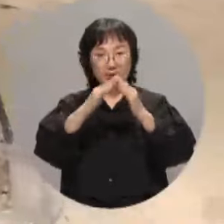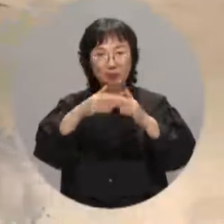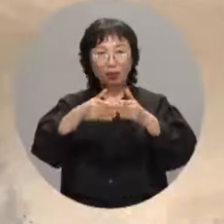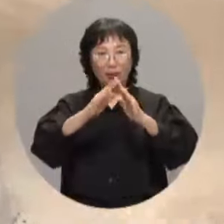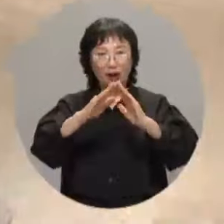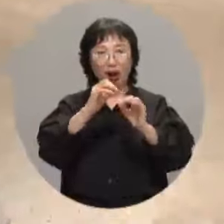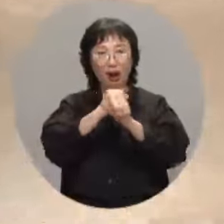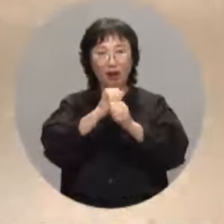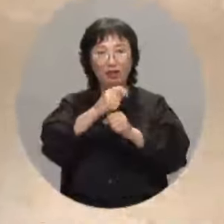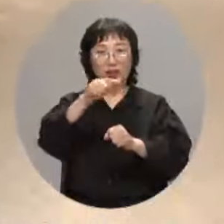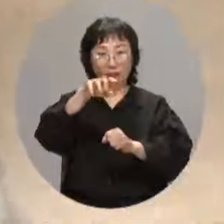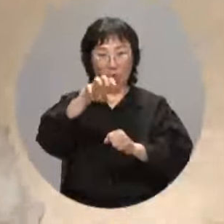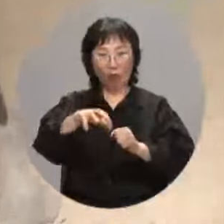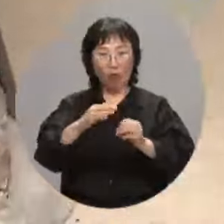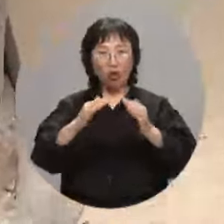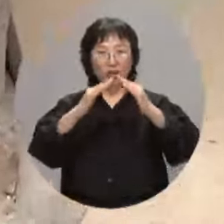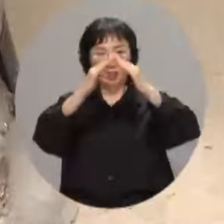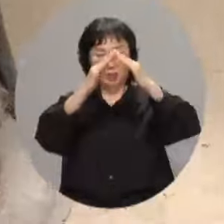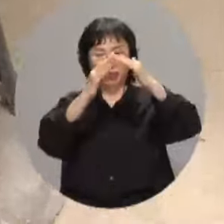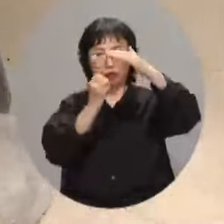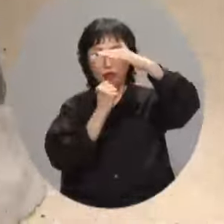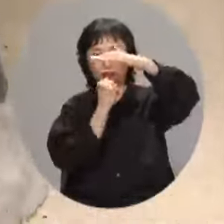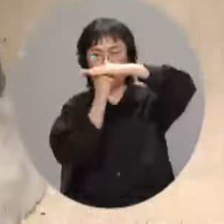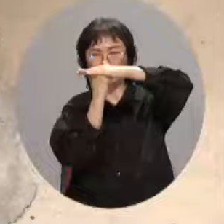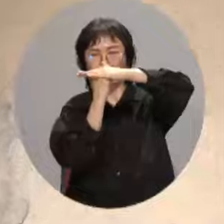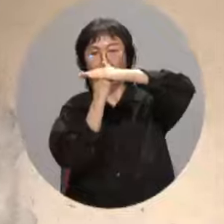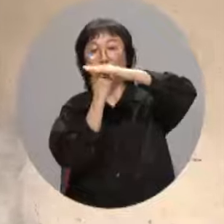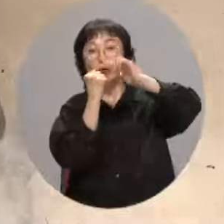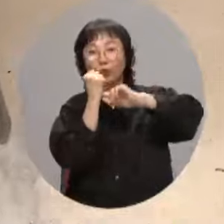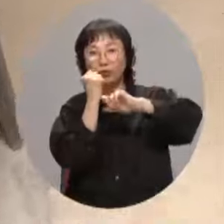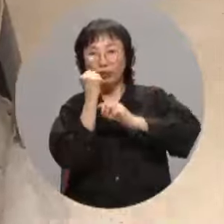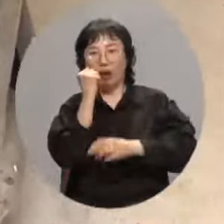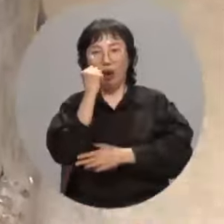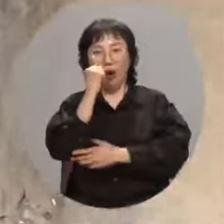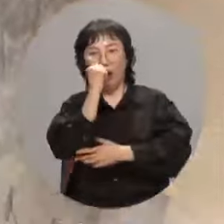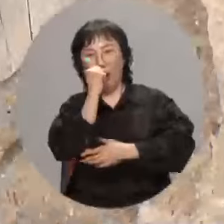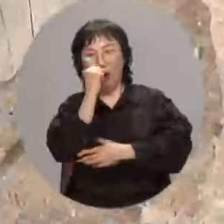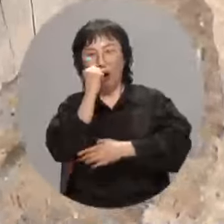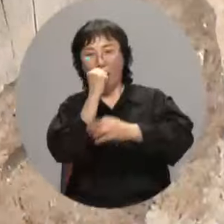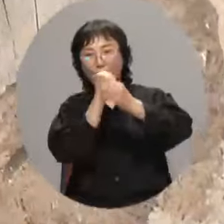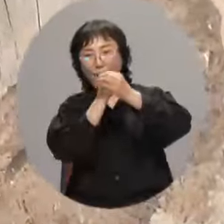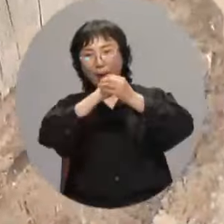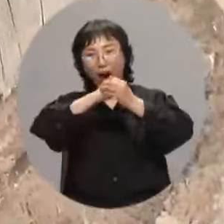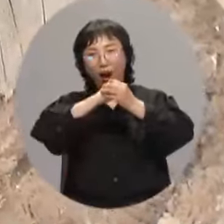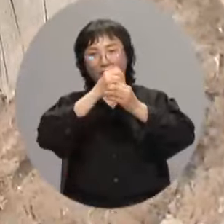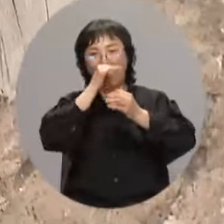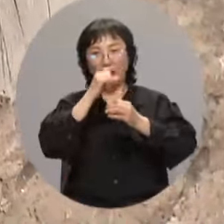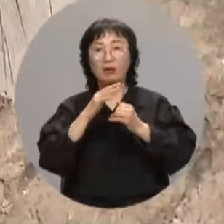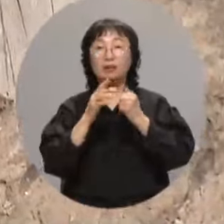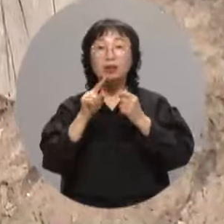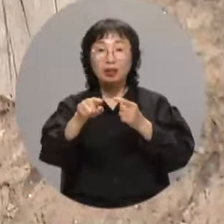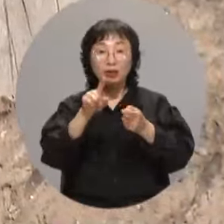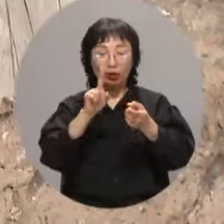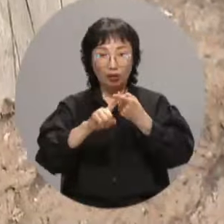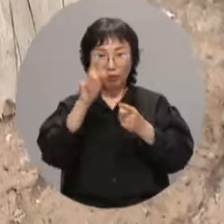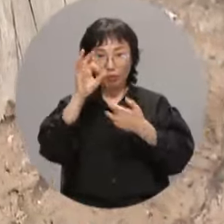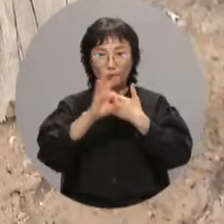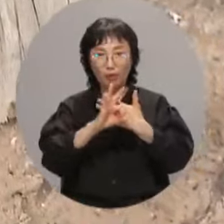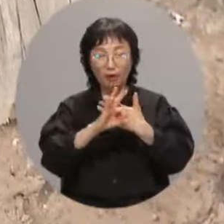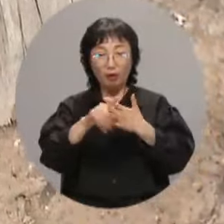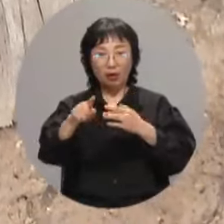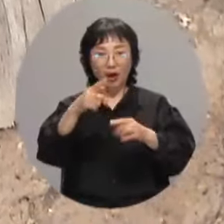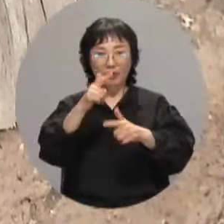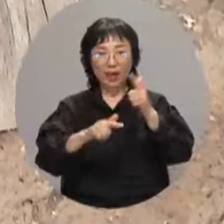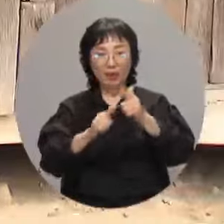설선당. 지붕을 떠받치는 큰 기둥 하나가 제자리를 완전히 벗어나 있습니다. 기둥에 물려있던 가로